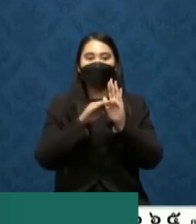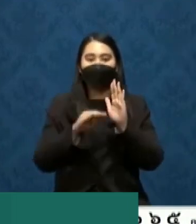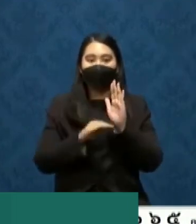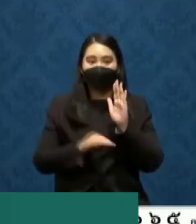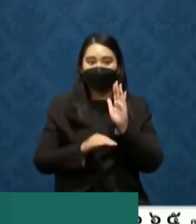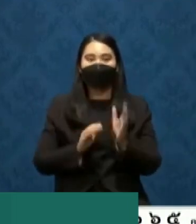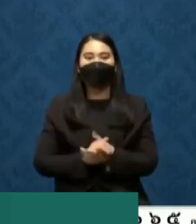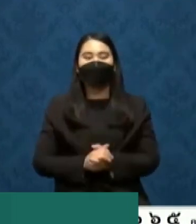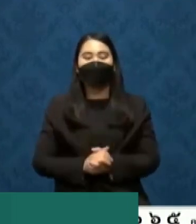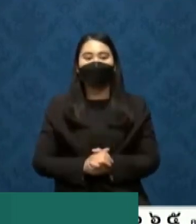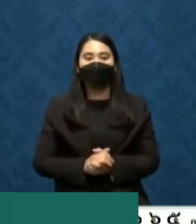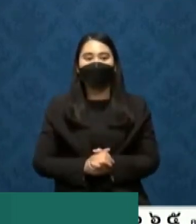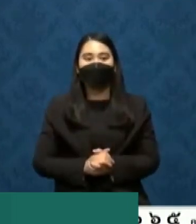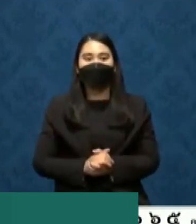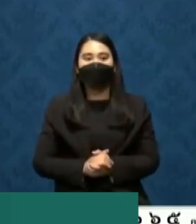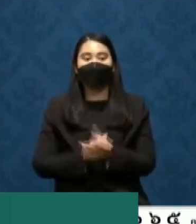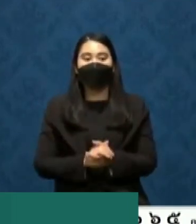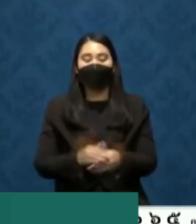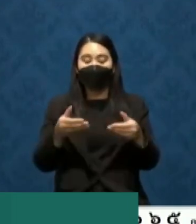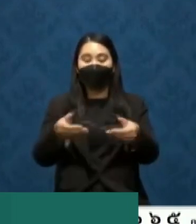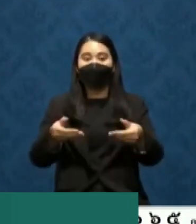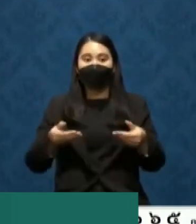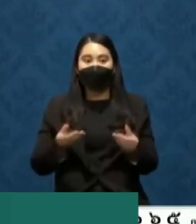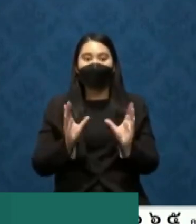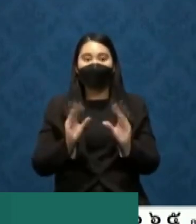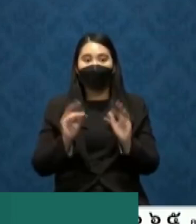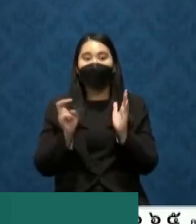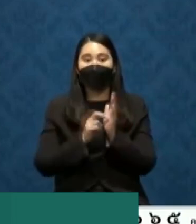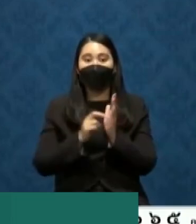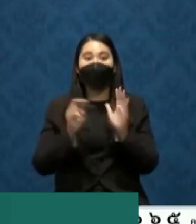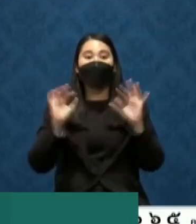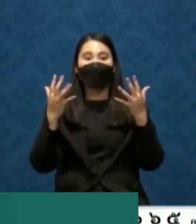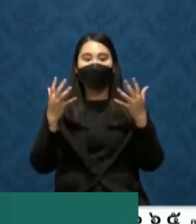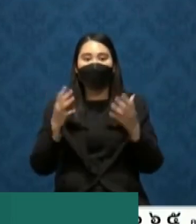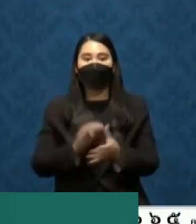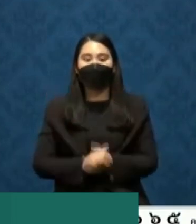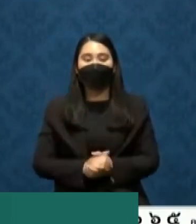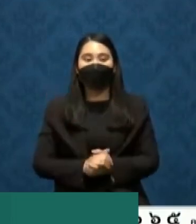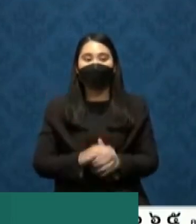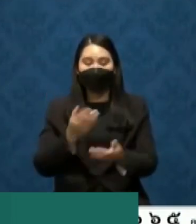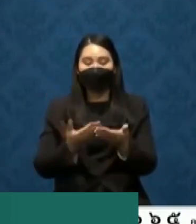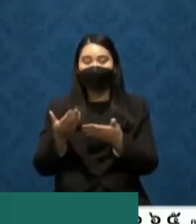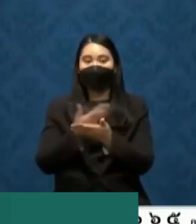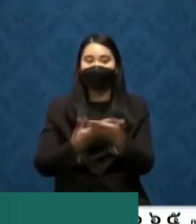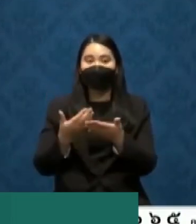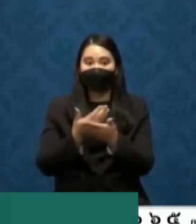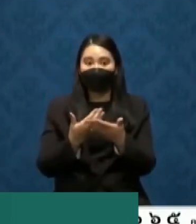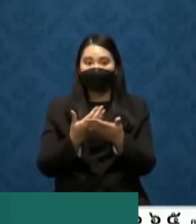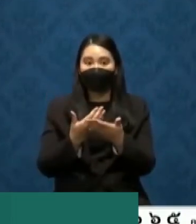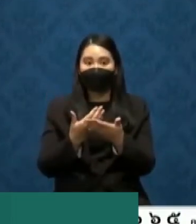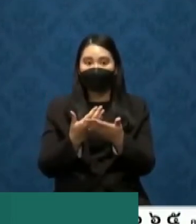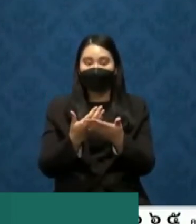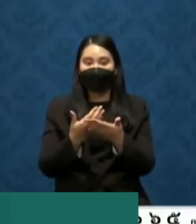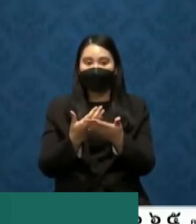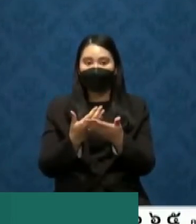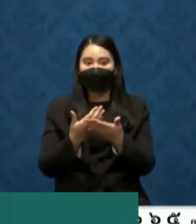ามาทั้งหมดก็จะเป็นส.ส. 243สว.อีก4ขออภัยส.ส. 234สว.อีก43คน